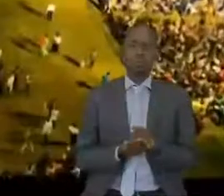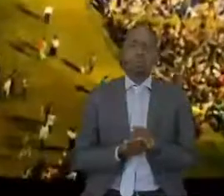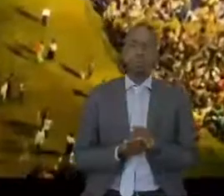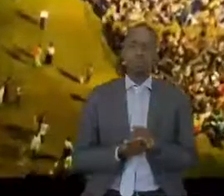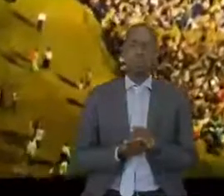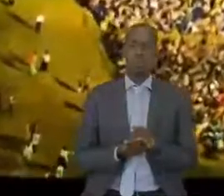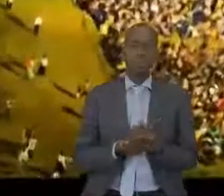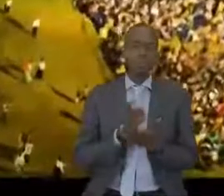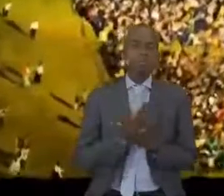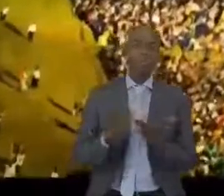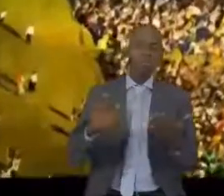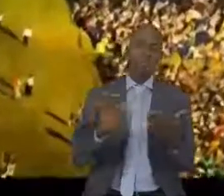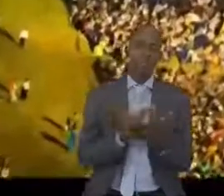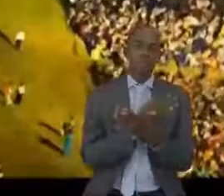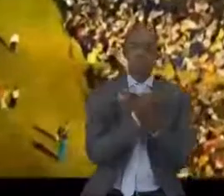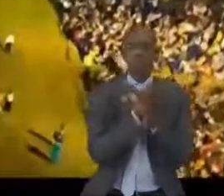Libération surnaturelle.